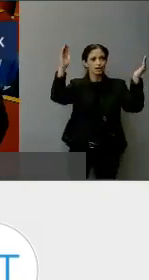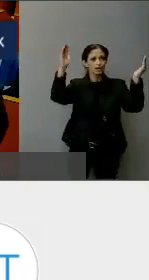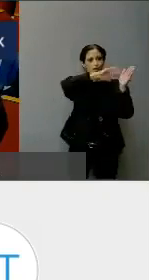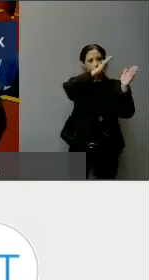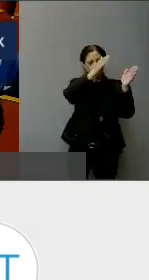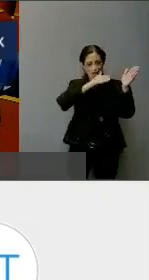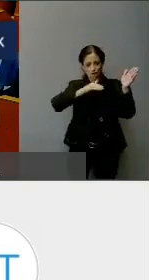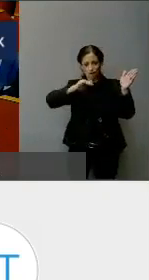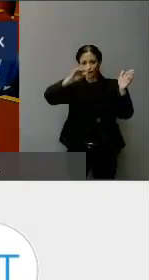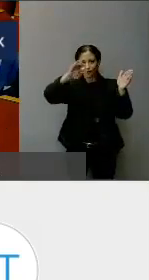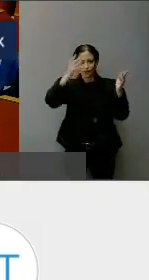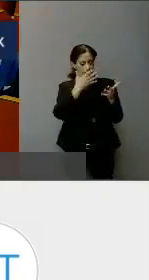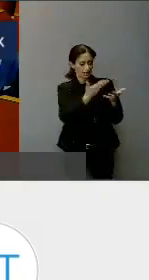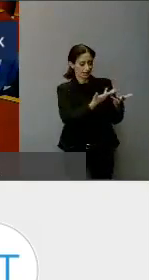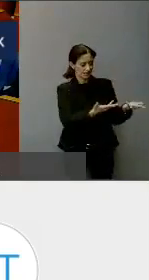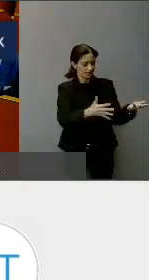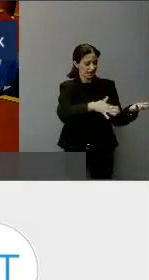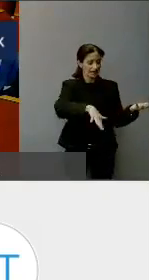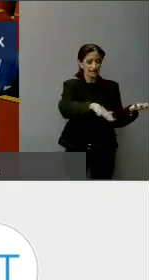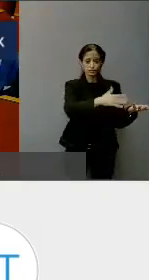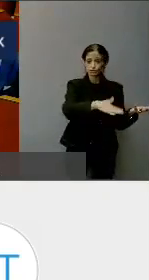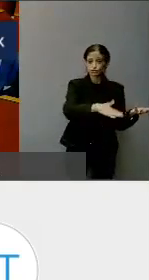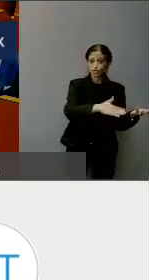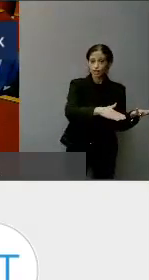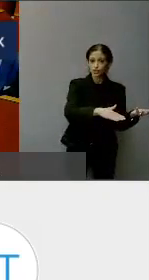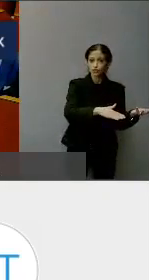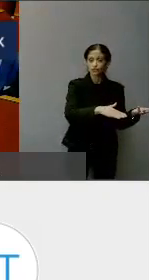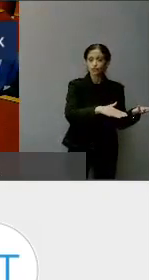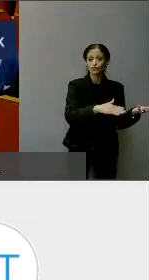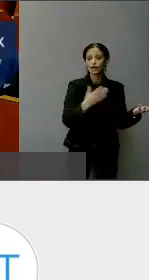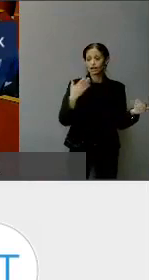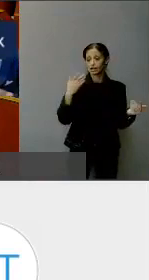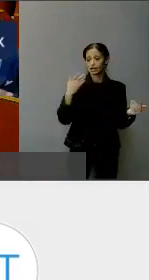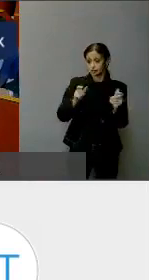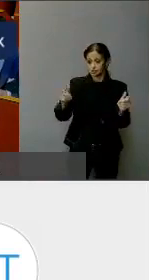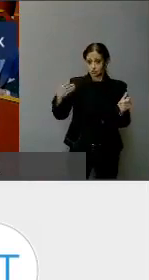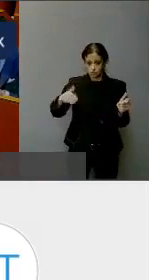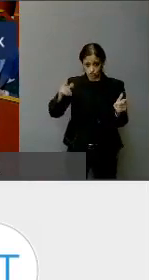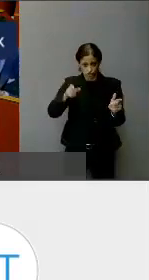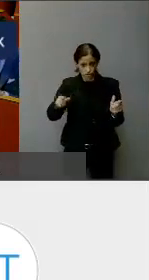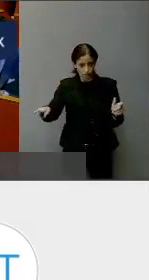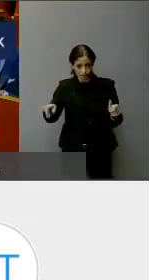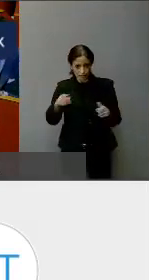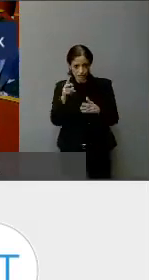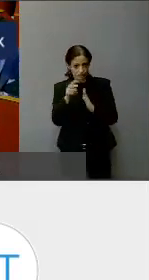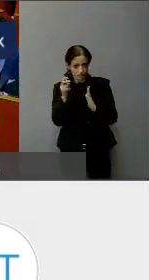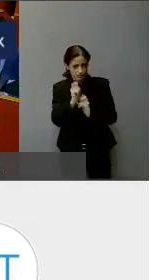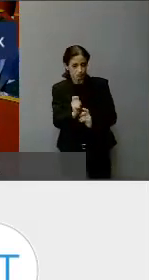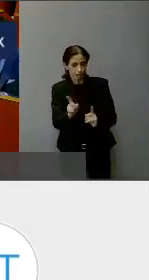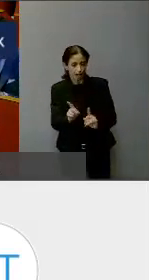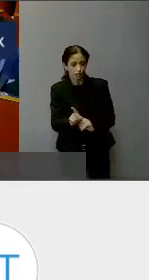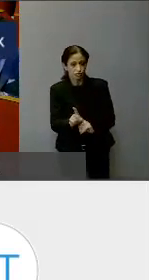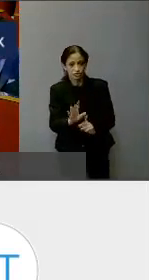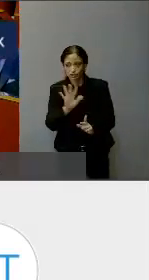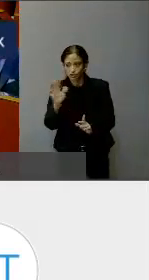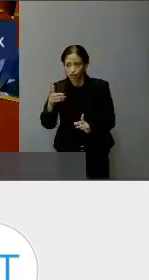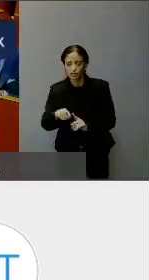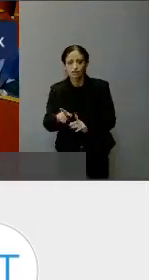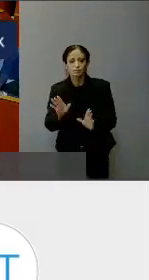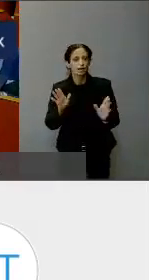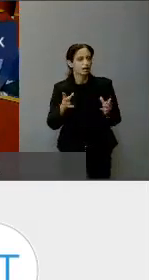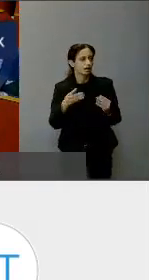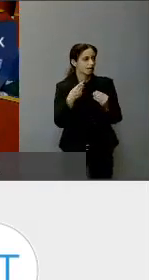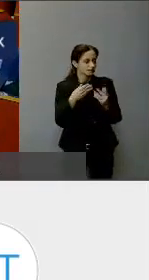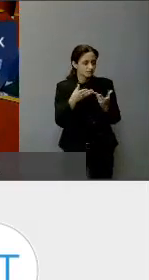territorio del comune di genova i genovesi che come tutti gli altri pagano le tasse magari non si fosse realizzato nulla non